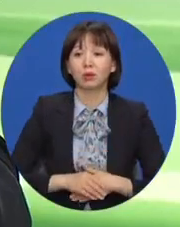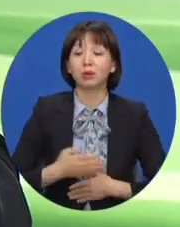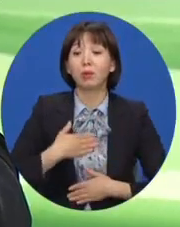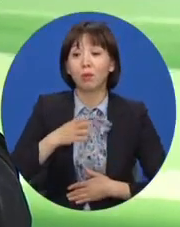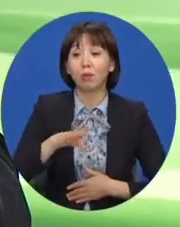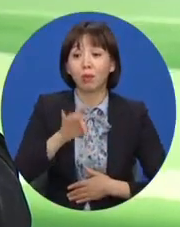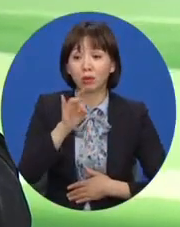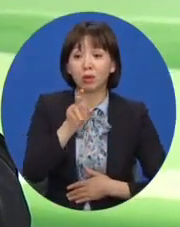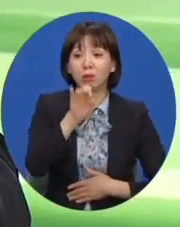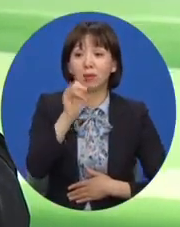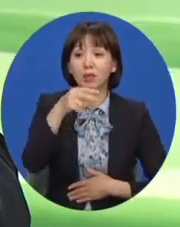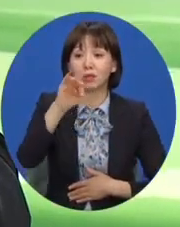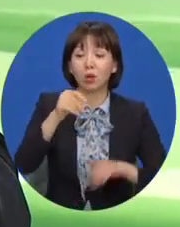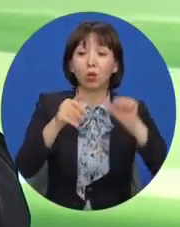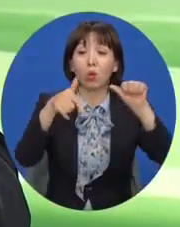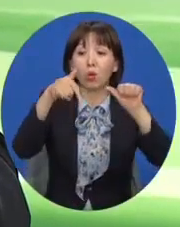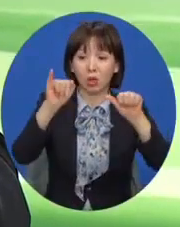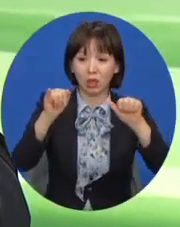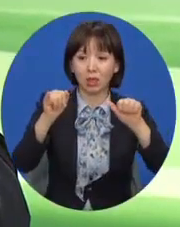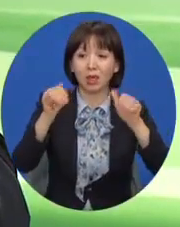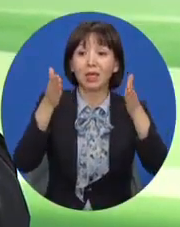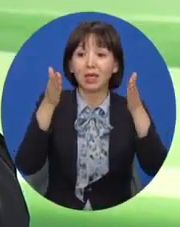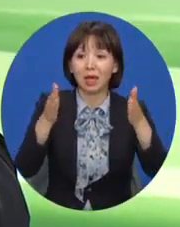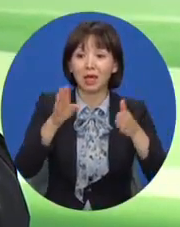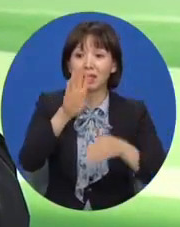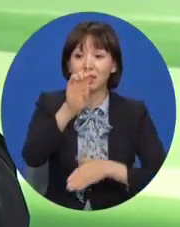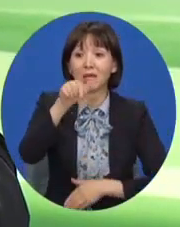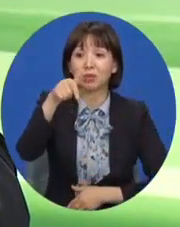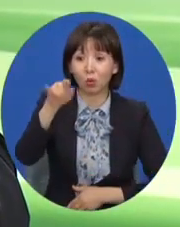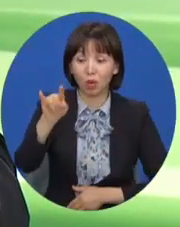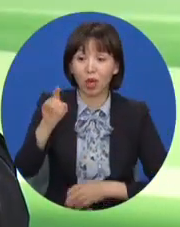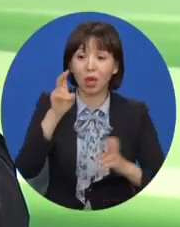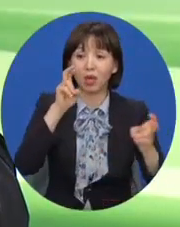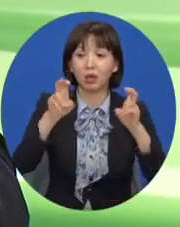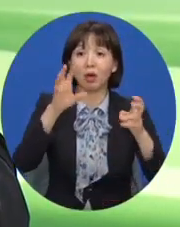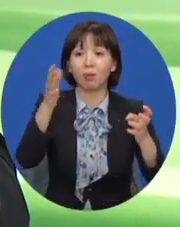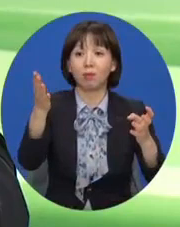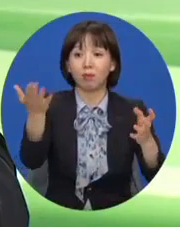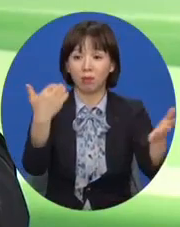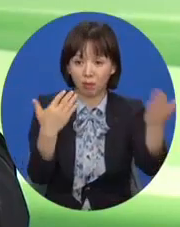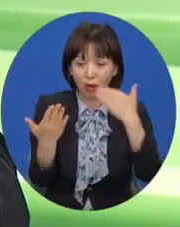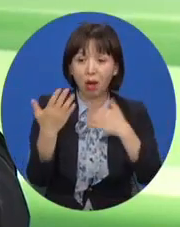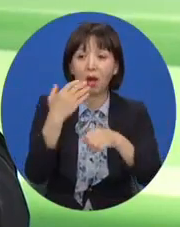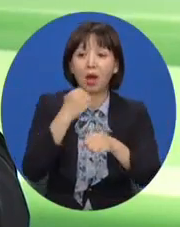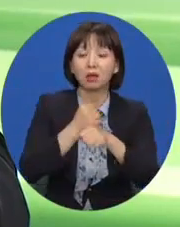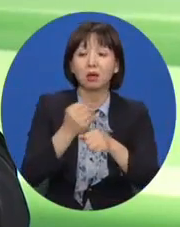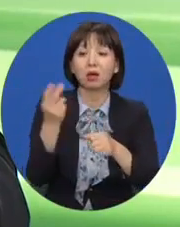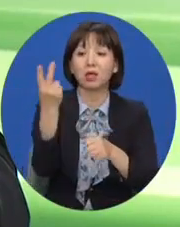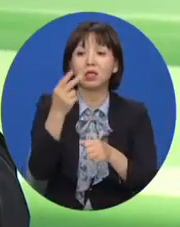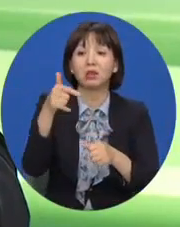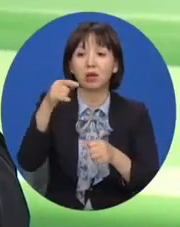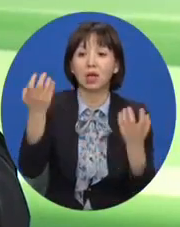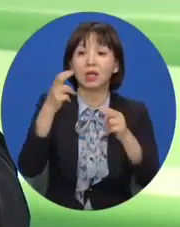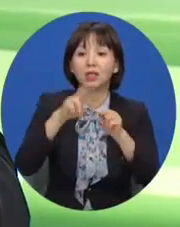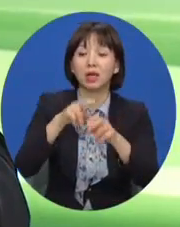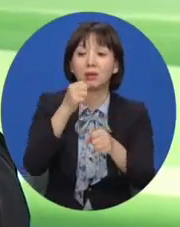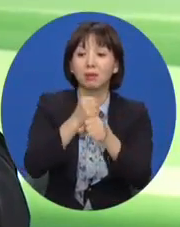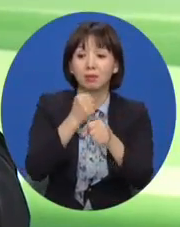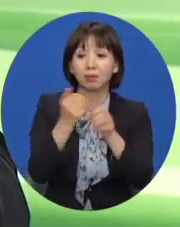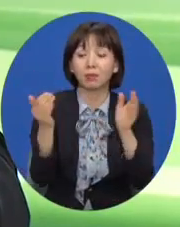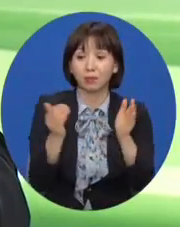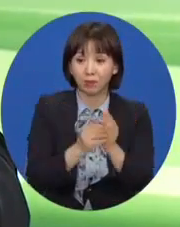먼저 민선 5기 재임 기간에 45개의 기업을 유치해서 2,000개의 일자리를 마련했다고